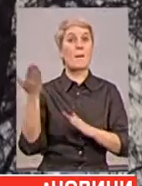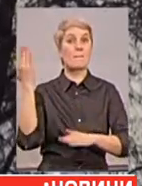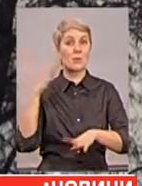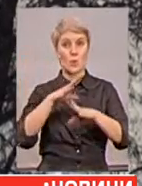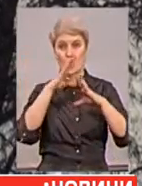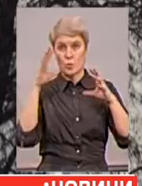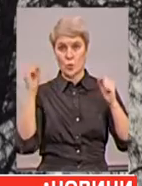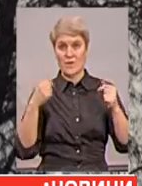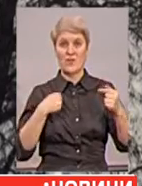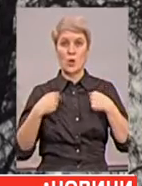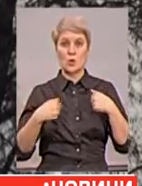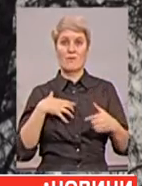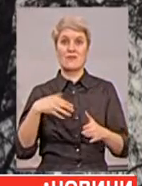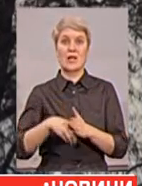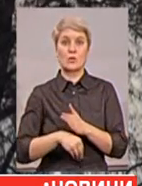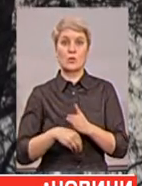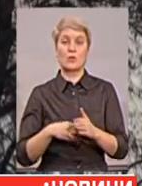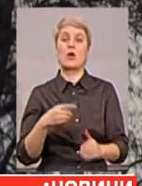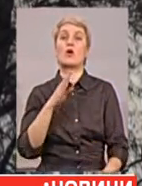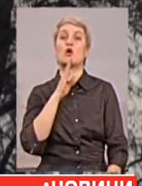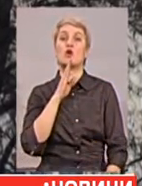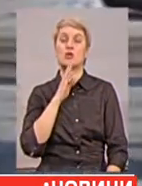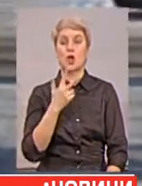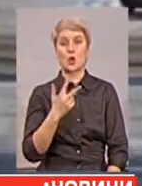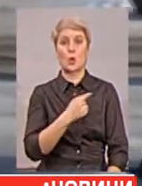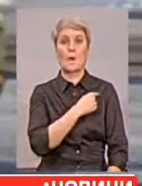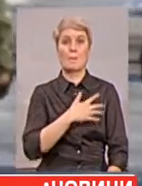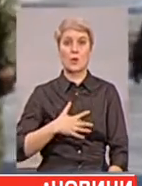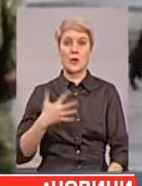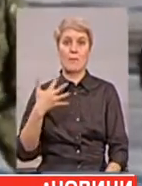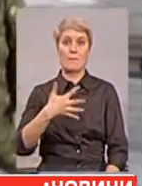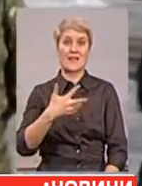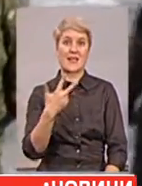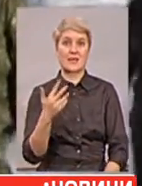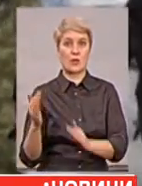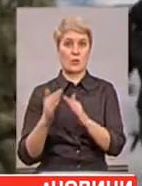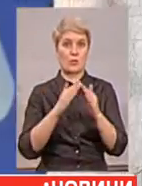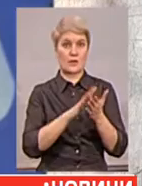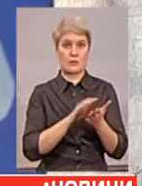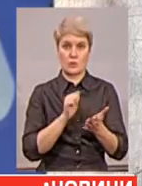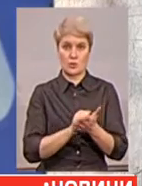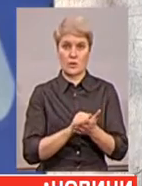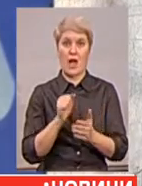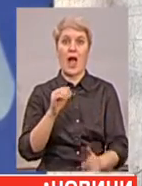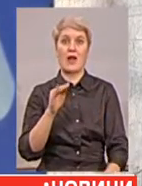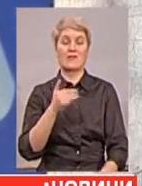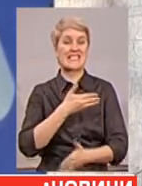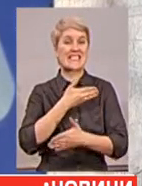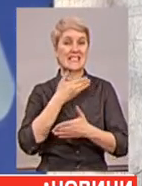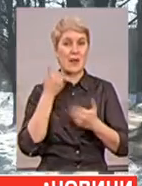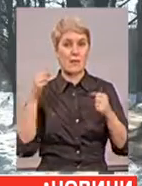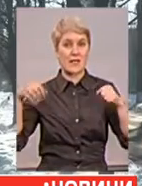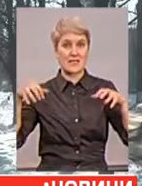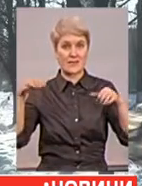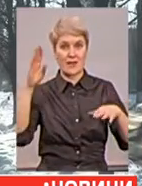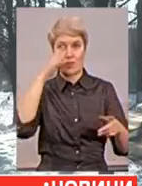поранені. Потрощено 53 споруди. Про це повідомляє обласна поліція. В Авдіївці досі немає світла. Воду подають за графіком і